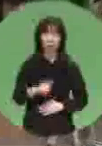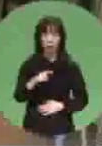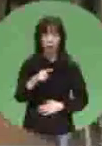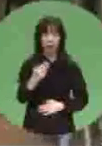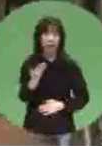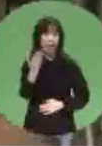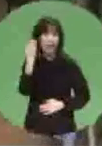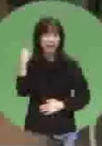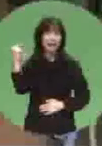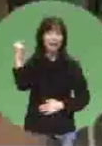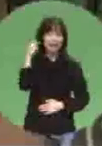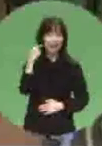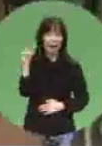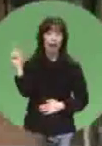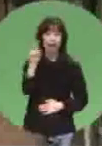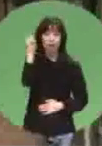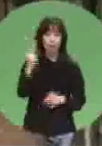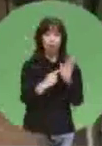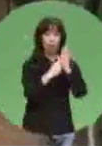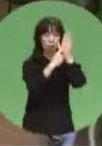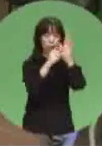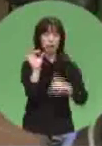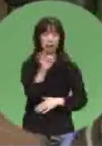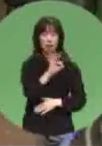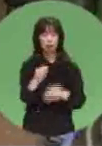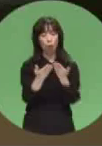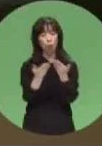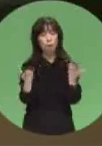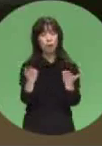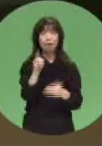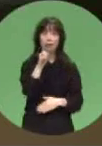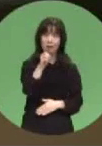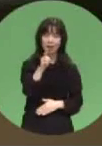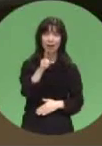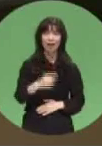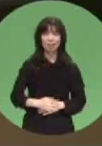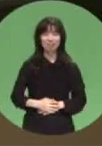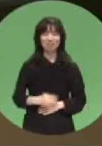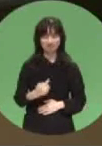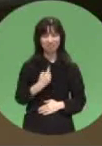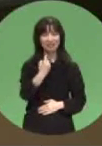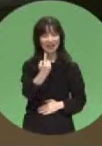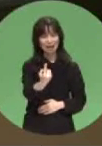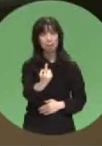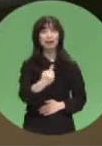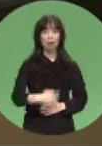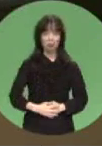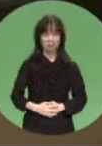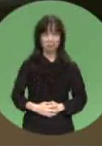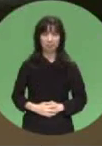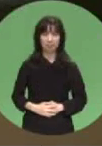言ってはった生駒の特産品って言ってたお店ですかね。ちょっと行ってみましょうか。